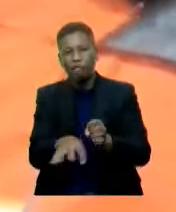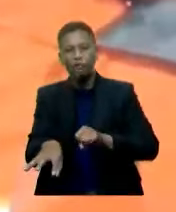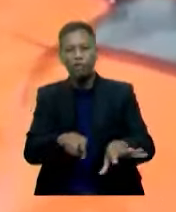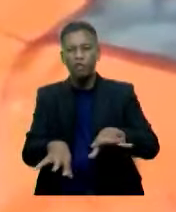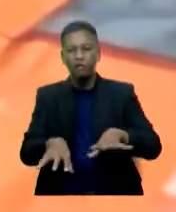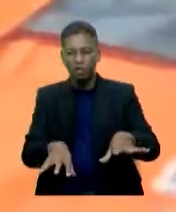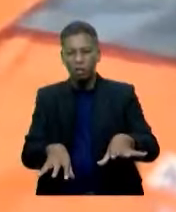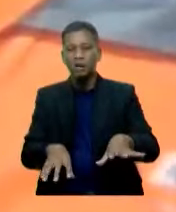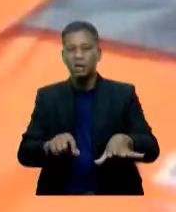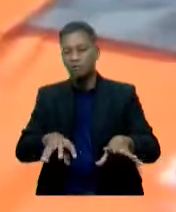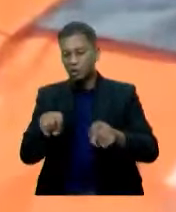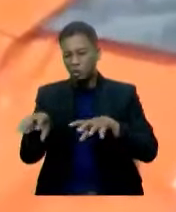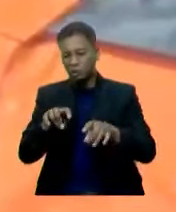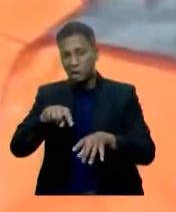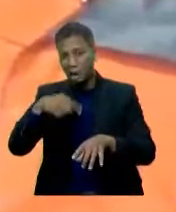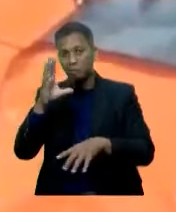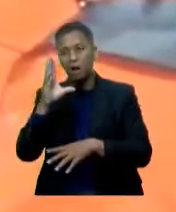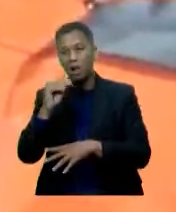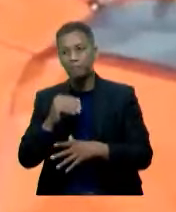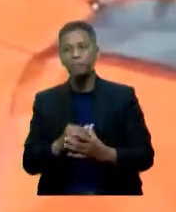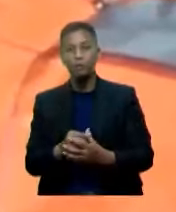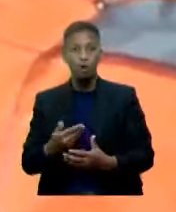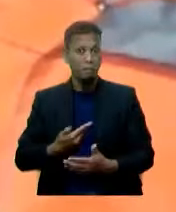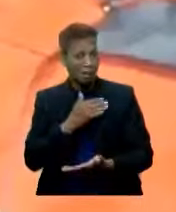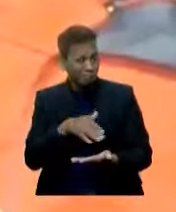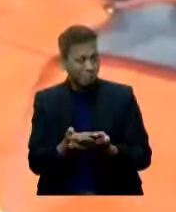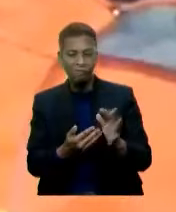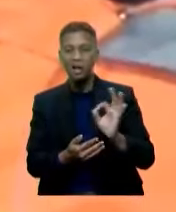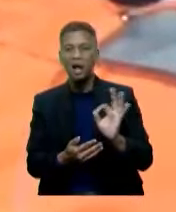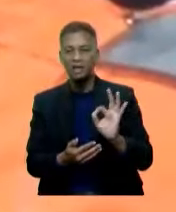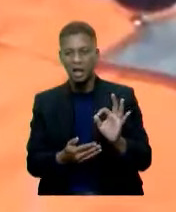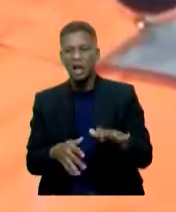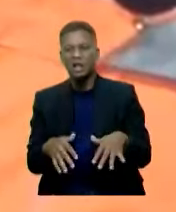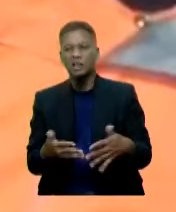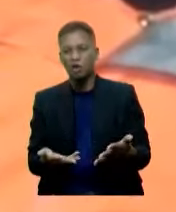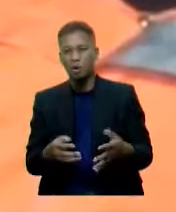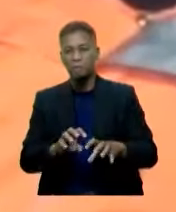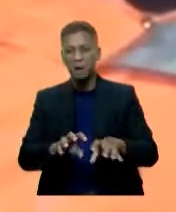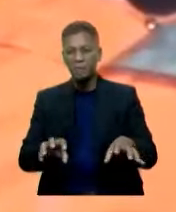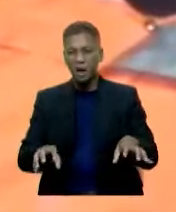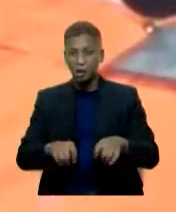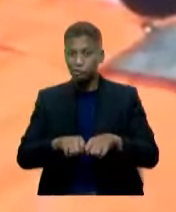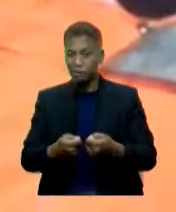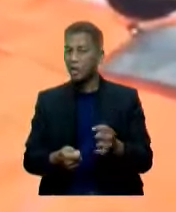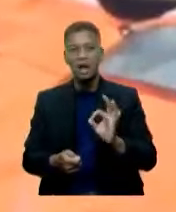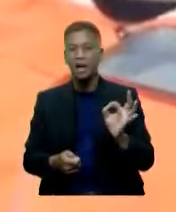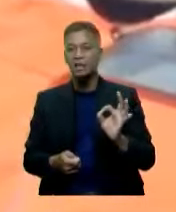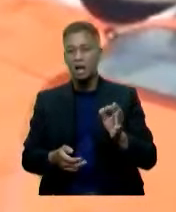Kejadian ini tidak ada korban jiwa maupun harta benda karena kondisinya mungkin